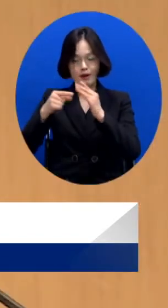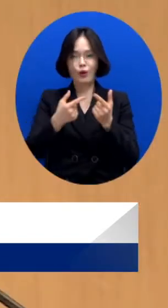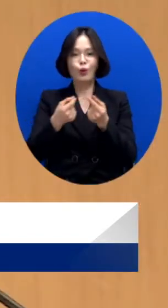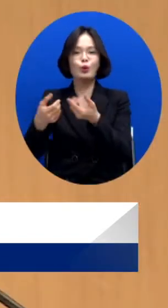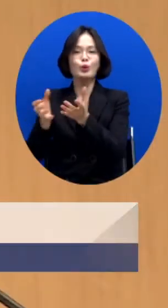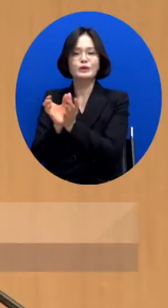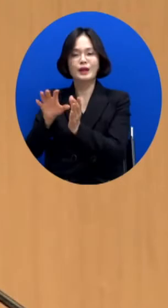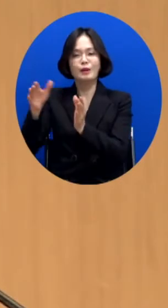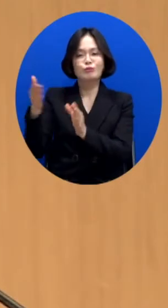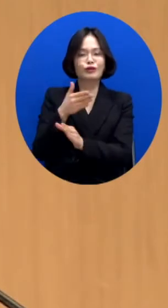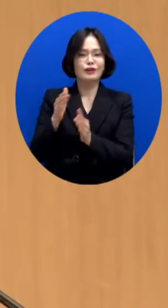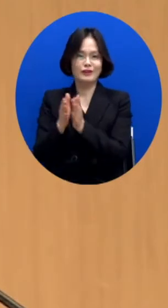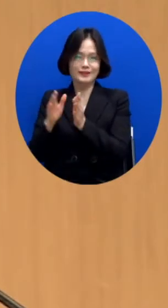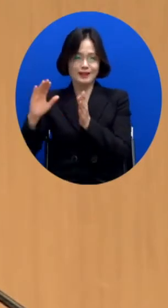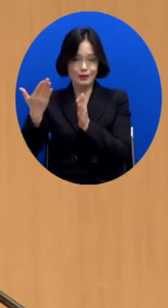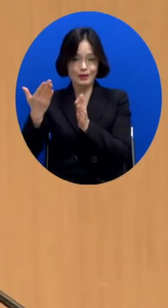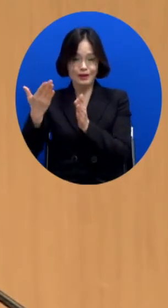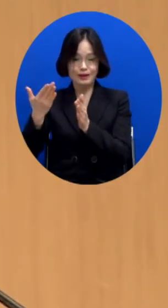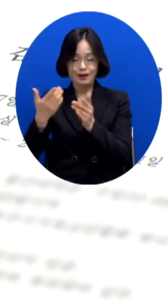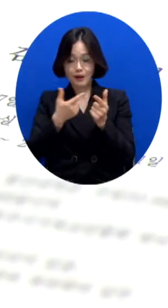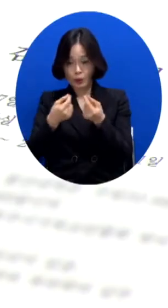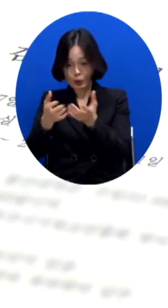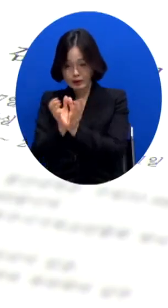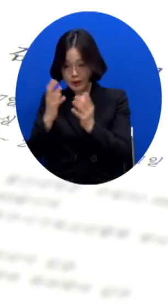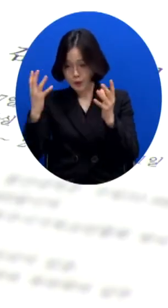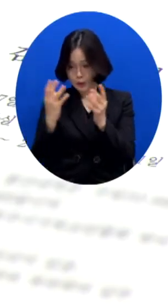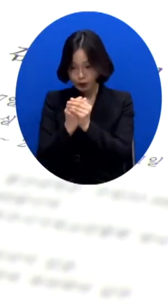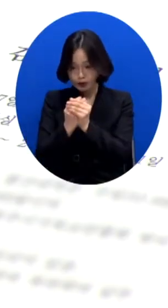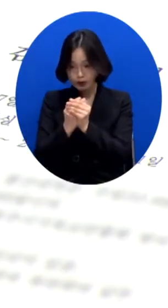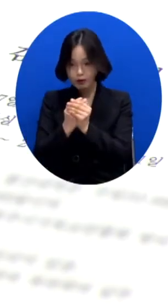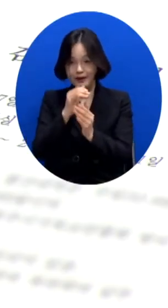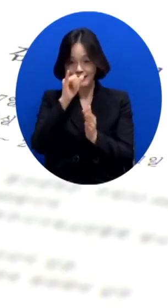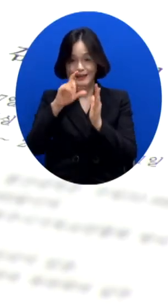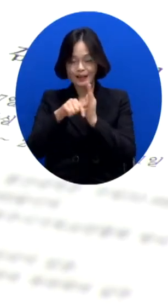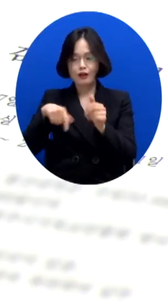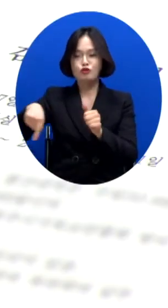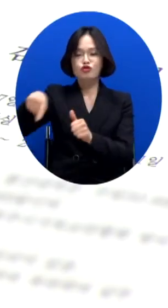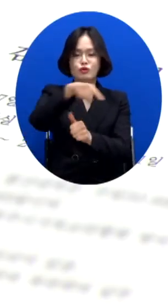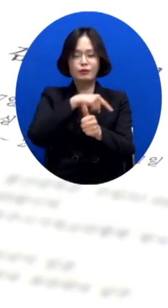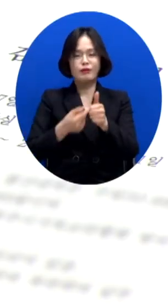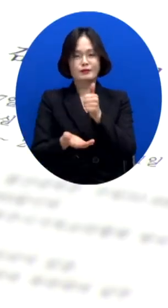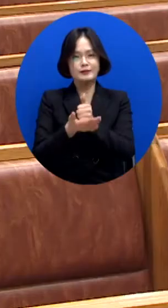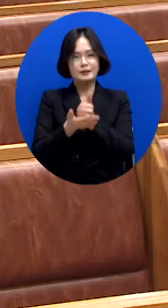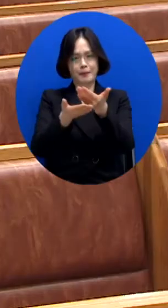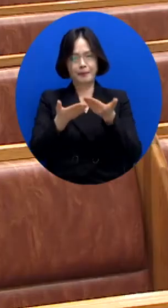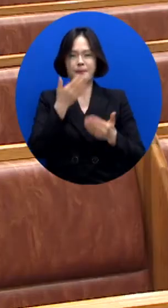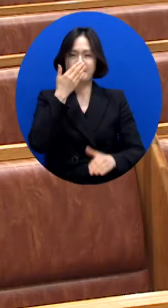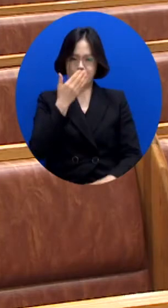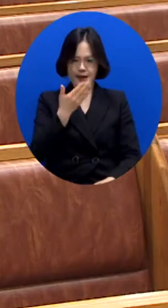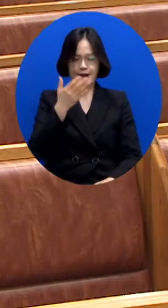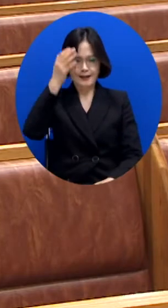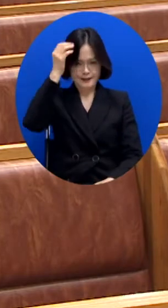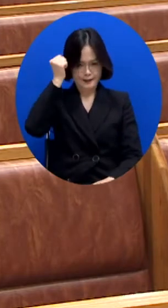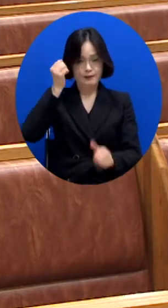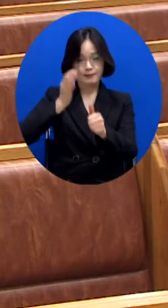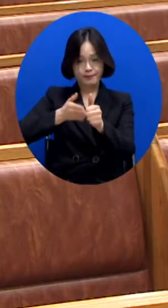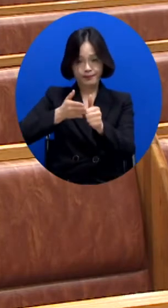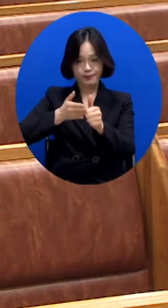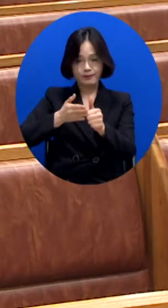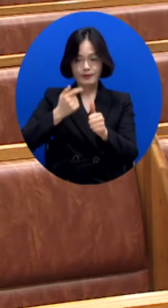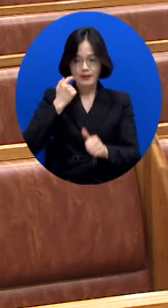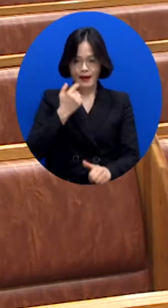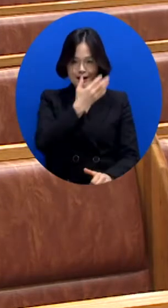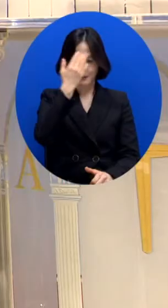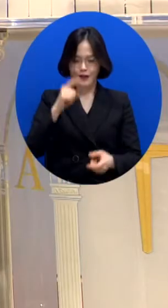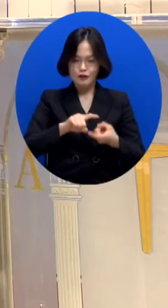공동체였다며 공동체성이 온전히 이루어질 때 주변 사람들에게 칭송을 받을 수 있음을 기억하며 아름답게 협력하는